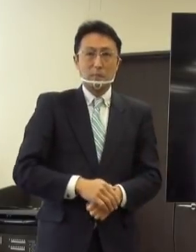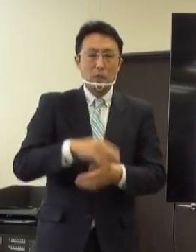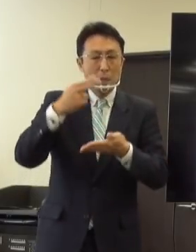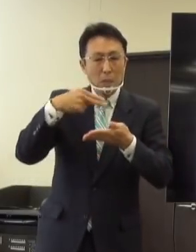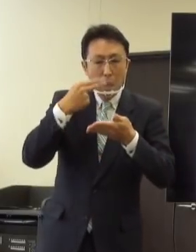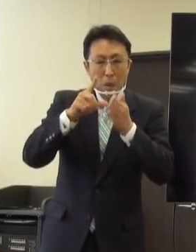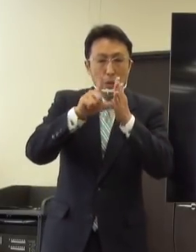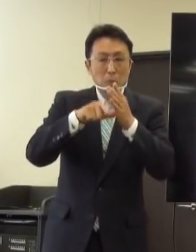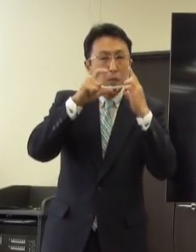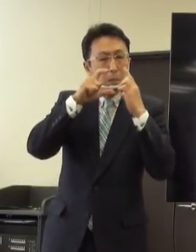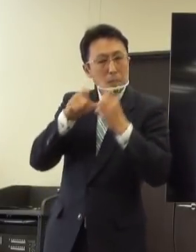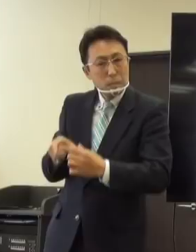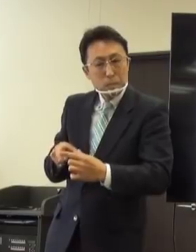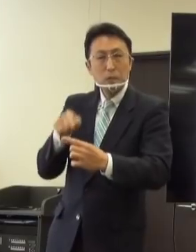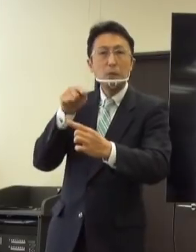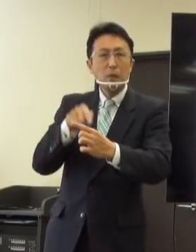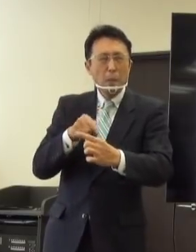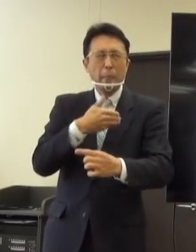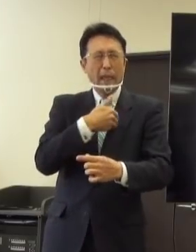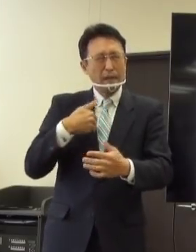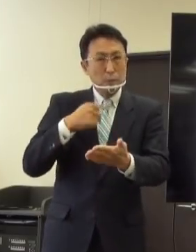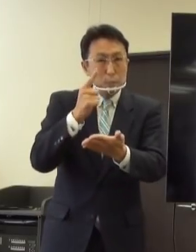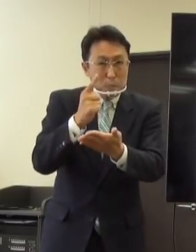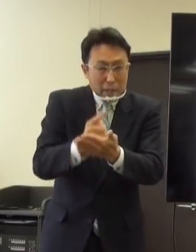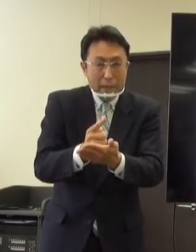は、避けていただきたいと思います。